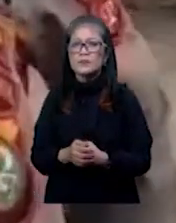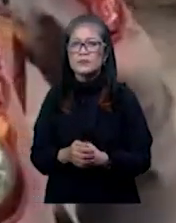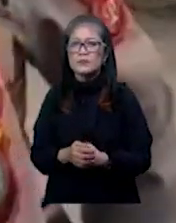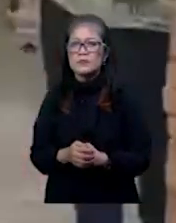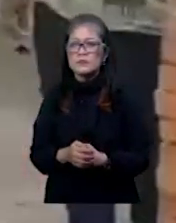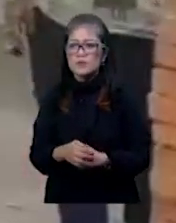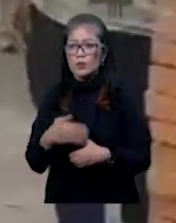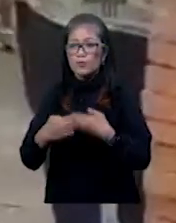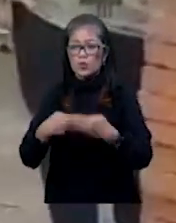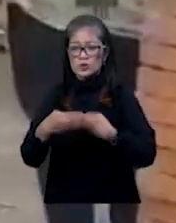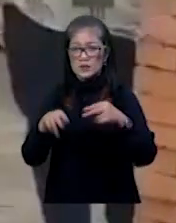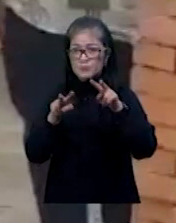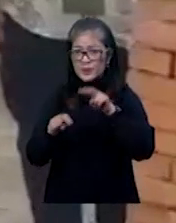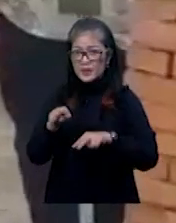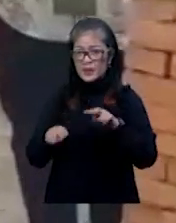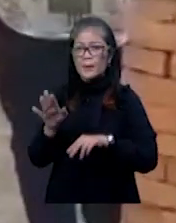dalam proses.